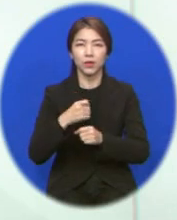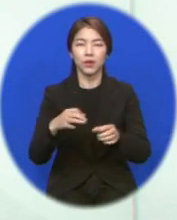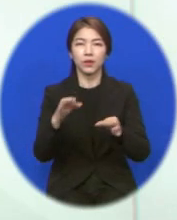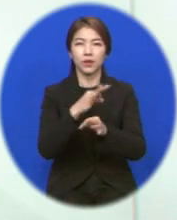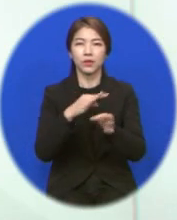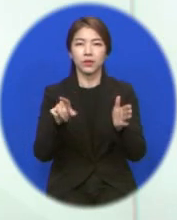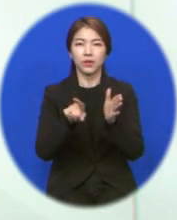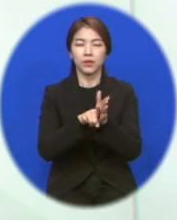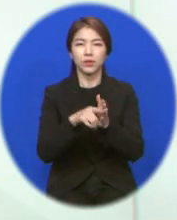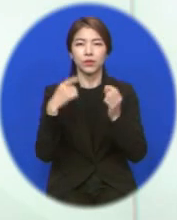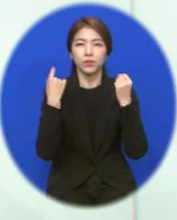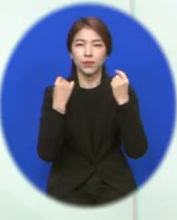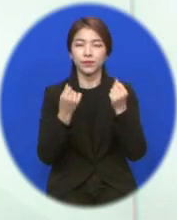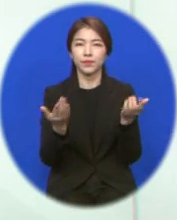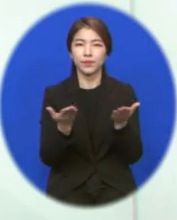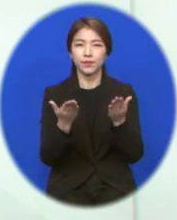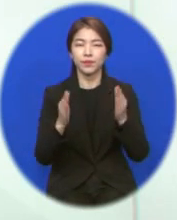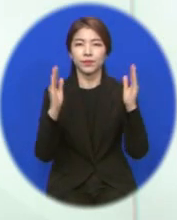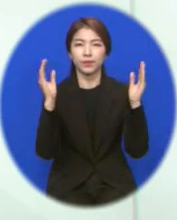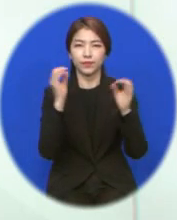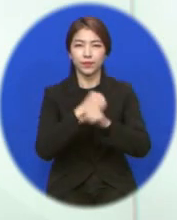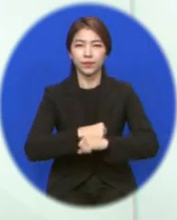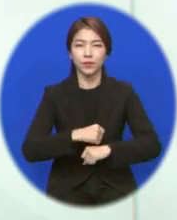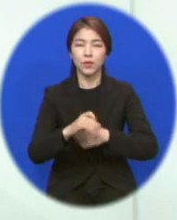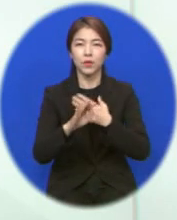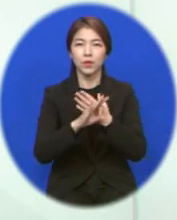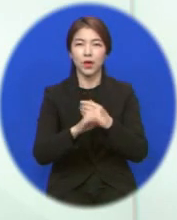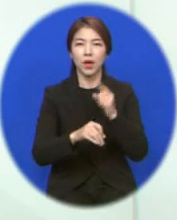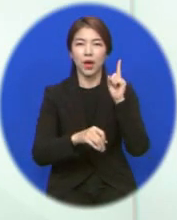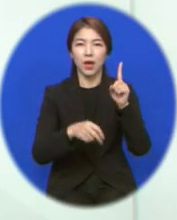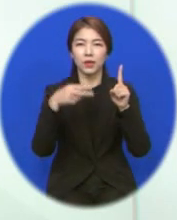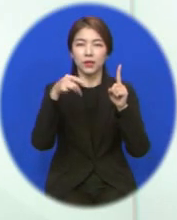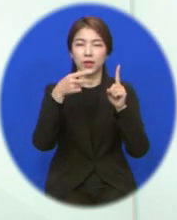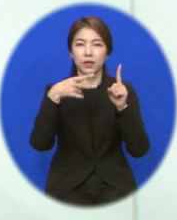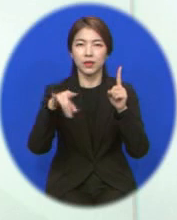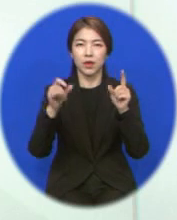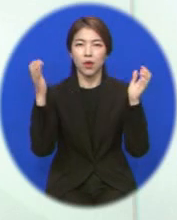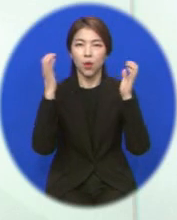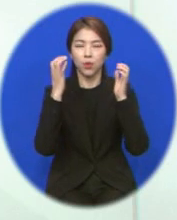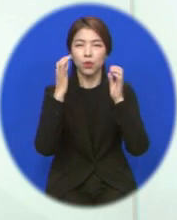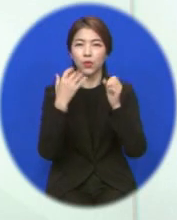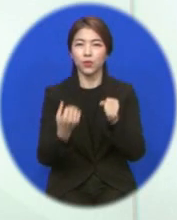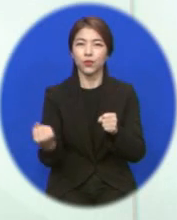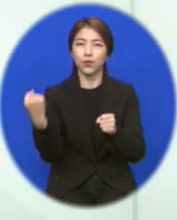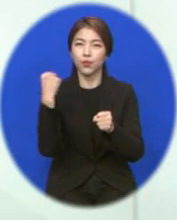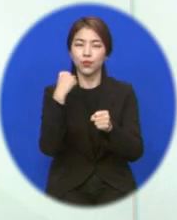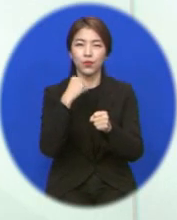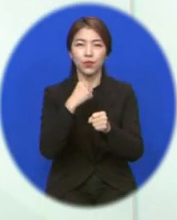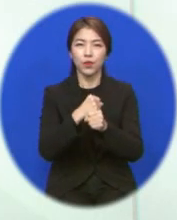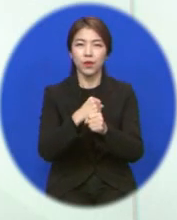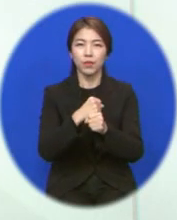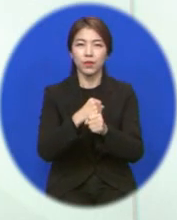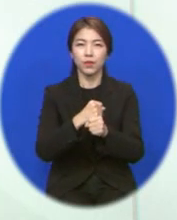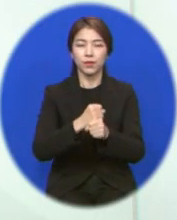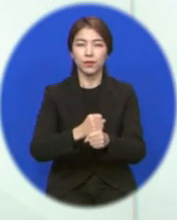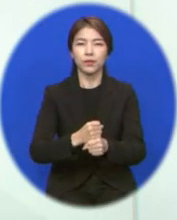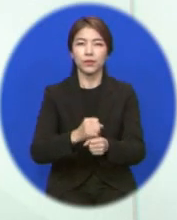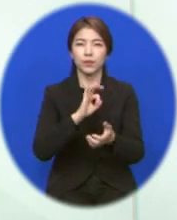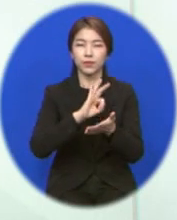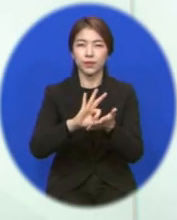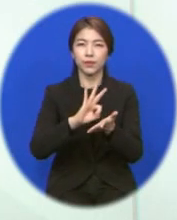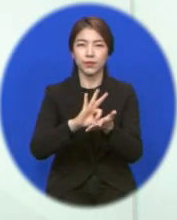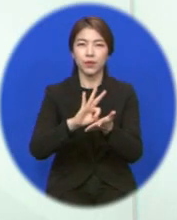가족을보호하고 경제적안정을유지하려는노력이무너지면, 한세대에걸친고통을통해회복하는데드는비용이